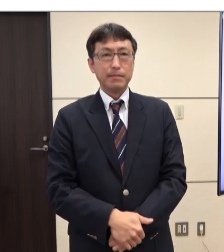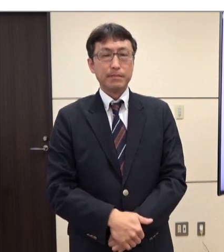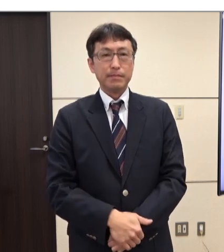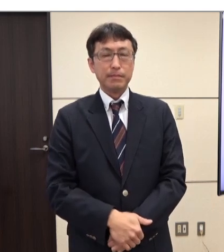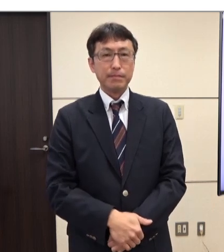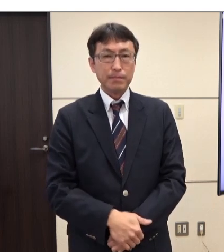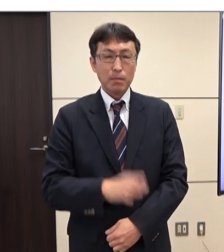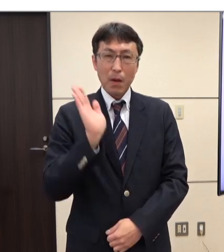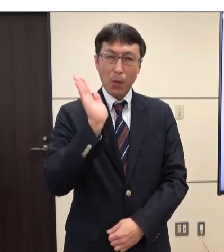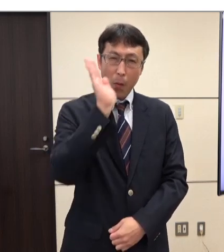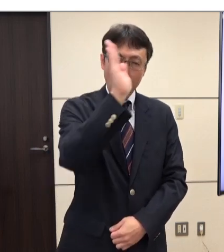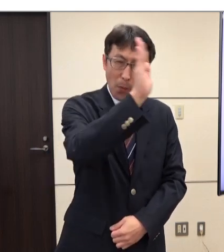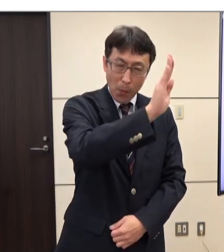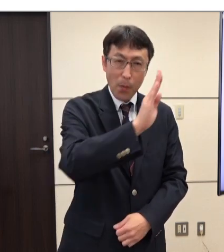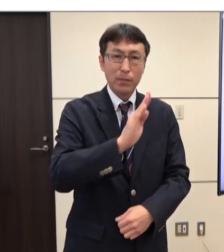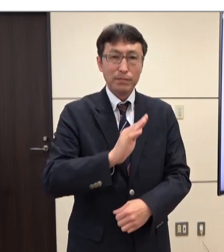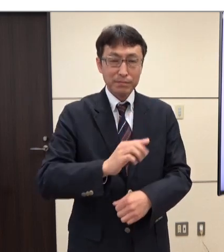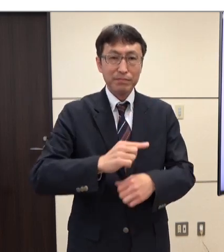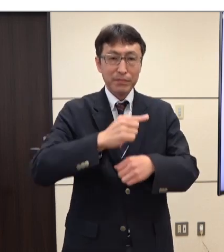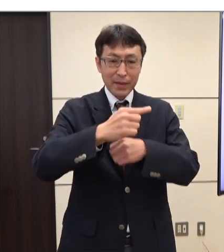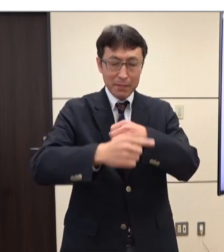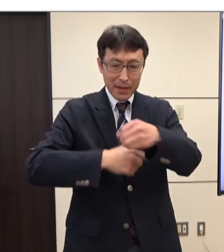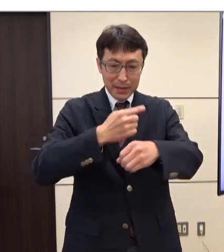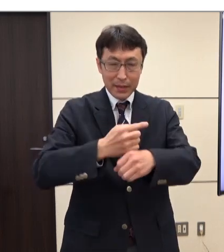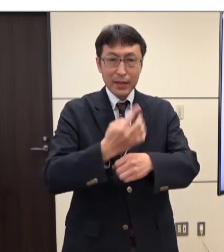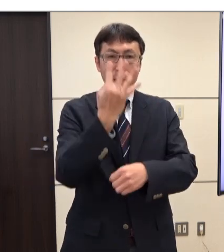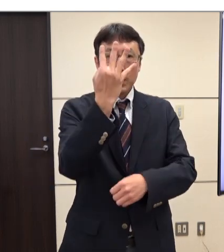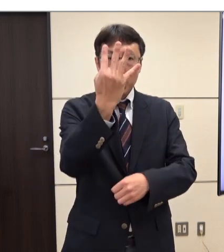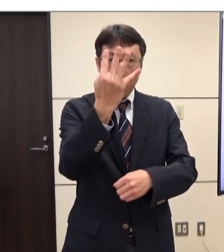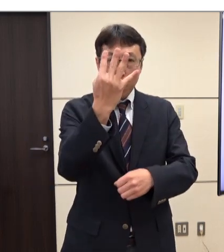通年にわたって年4回ですね、